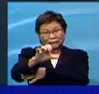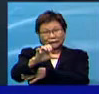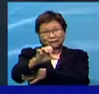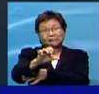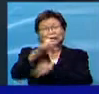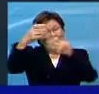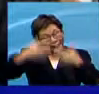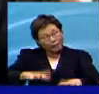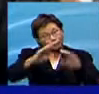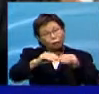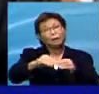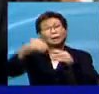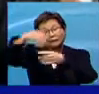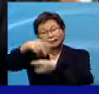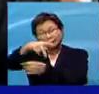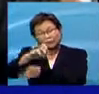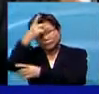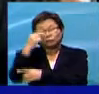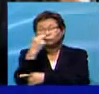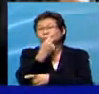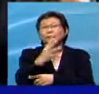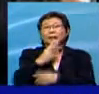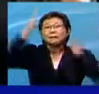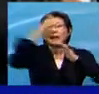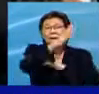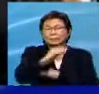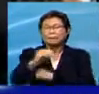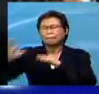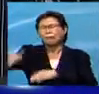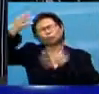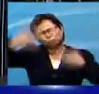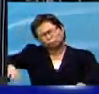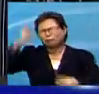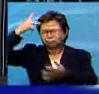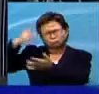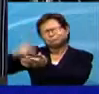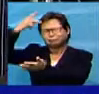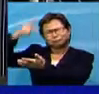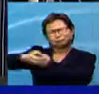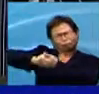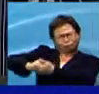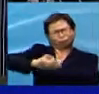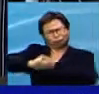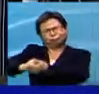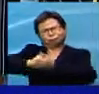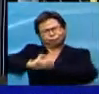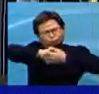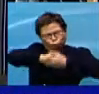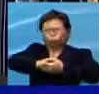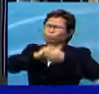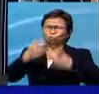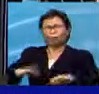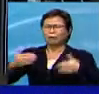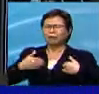selepas mesyuarat itu, Datuk Seri Najib berkata Malaysia dan Perancis sudah lama saling mengenali dan terjalin dalam suasana akrab.